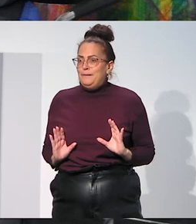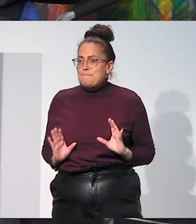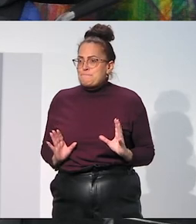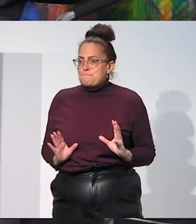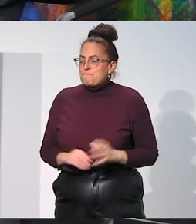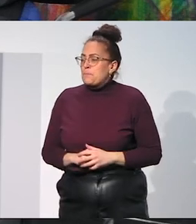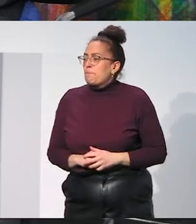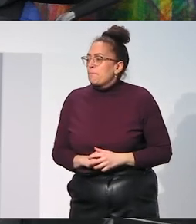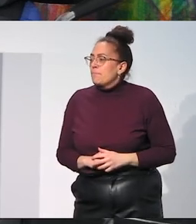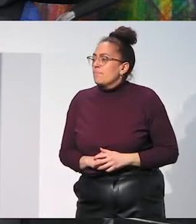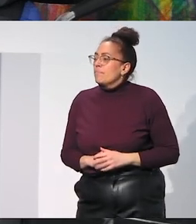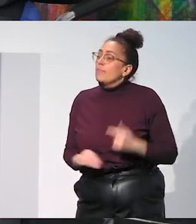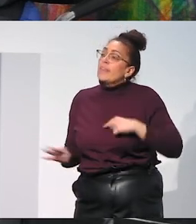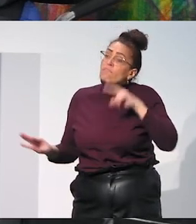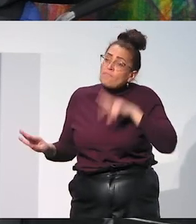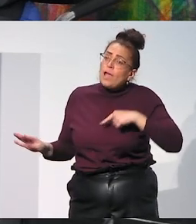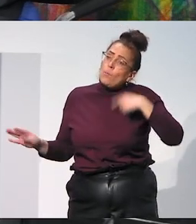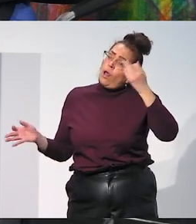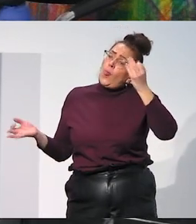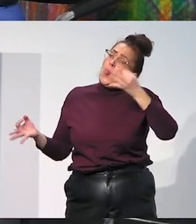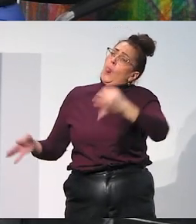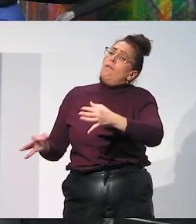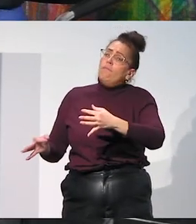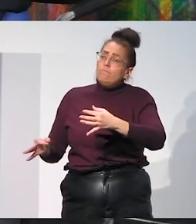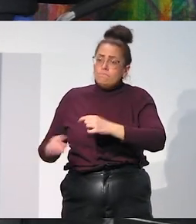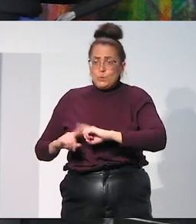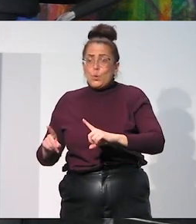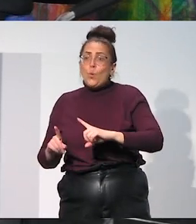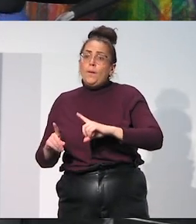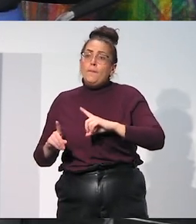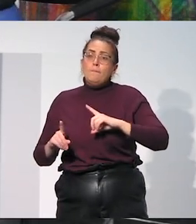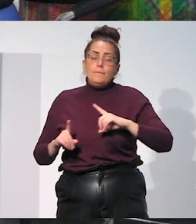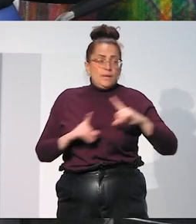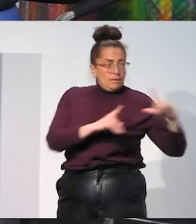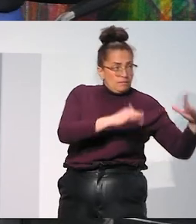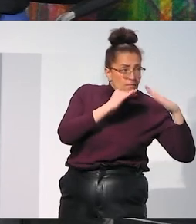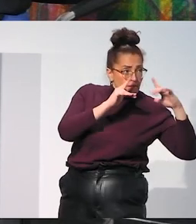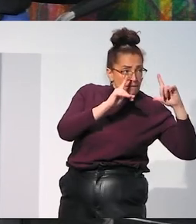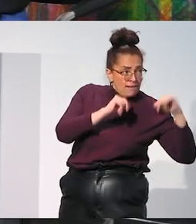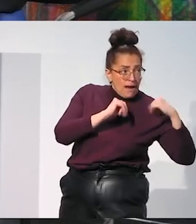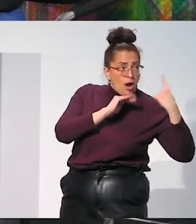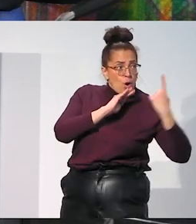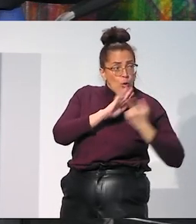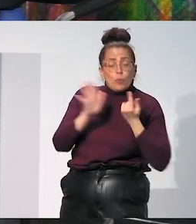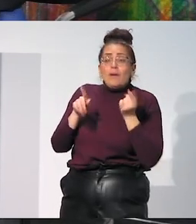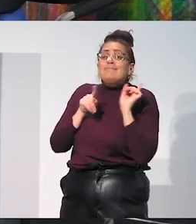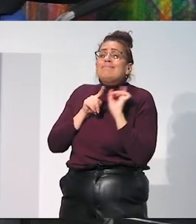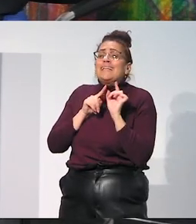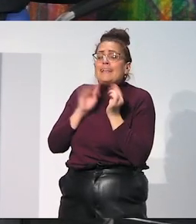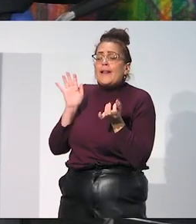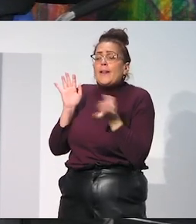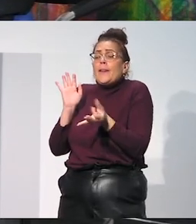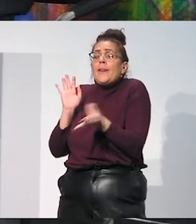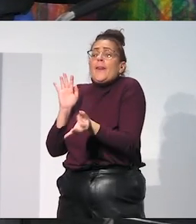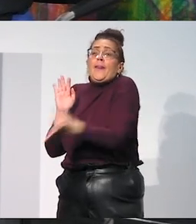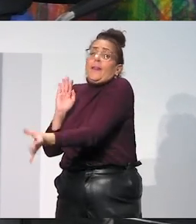je n'invente rien, mais je réinvente tout. Je dis ça parce que, voilà. Pour Pierre Michon, la fiction est un garde-fou. Voilà, donc la fiction, en